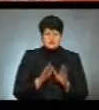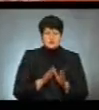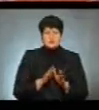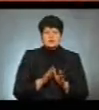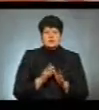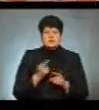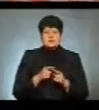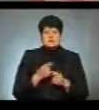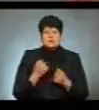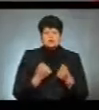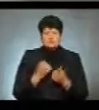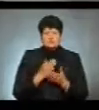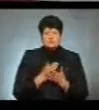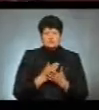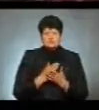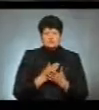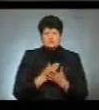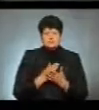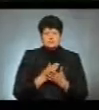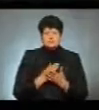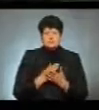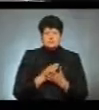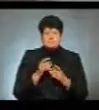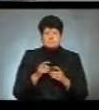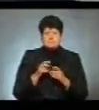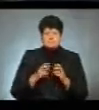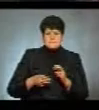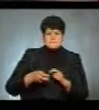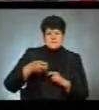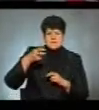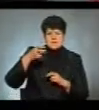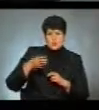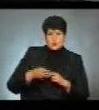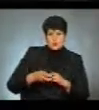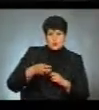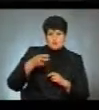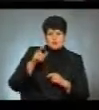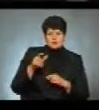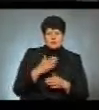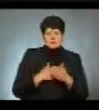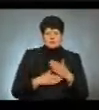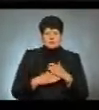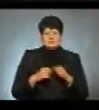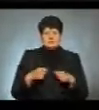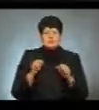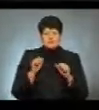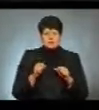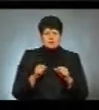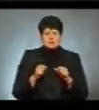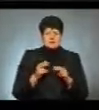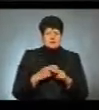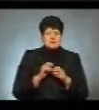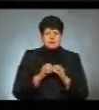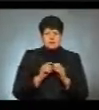автомобіль обладнаний спеціальним підйомником для того, щоб люди на інвалідних візках могли зручно без